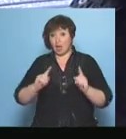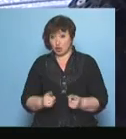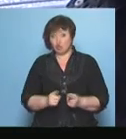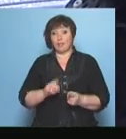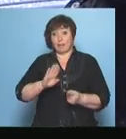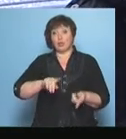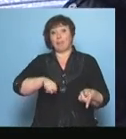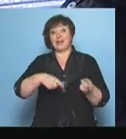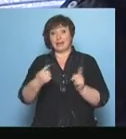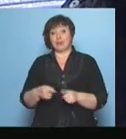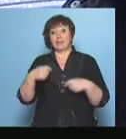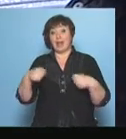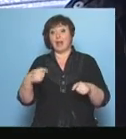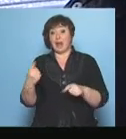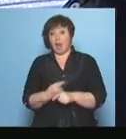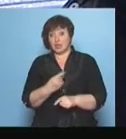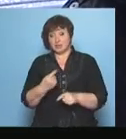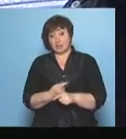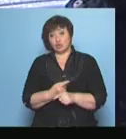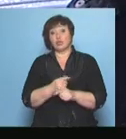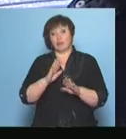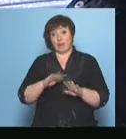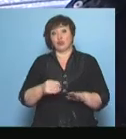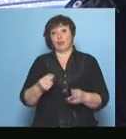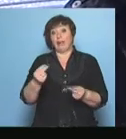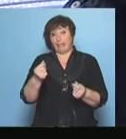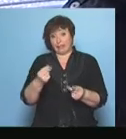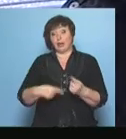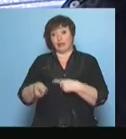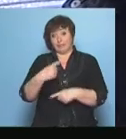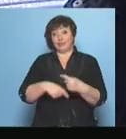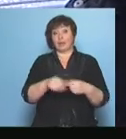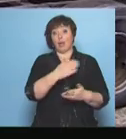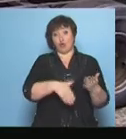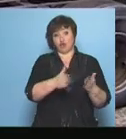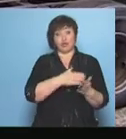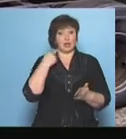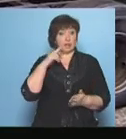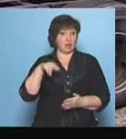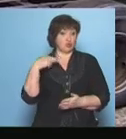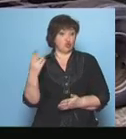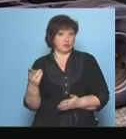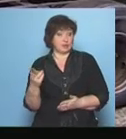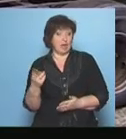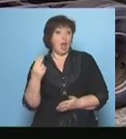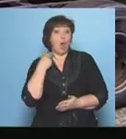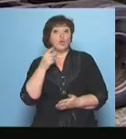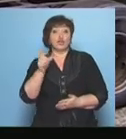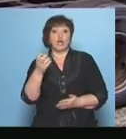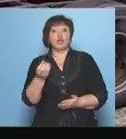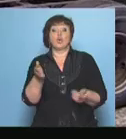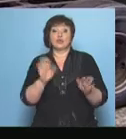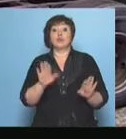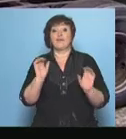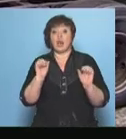последующем передадим на реализацию. И вырученные денежные средства мы пустим на погашение задолженности. У должника еще остается